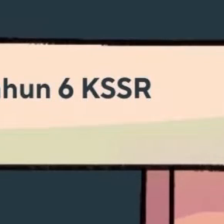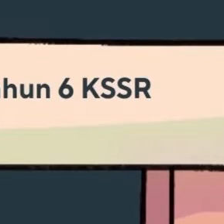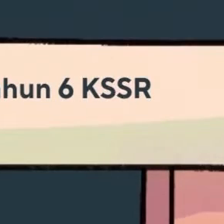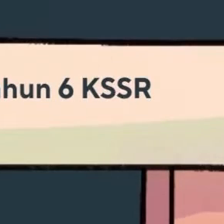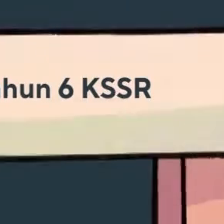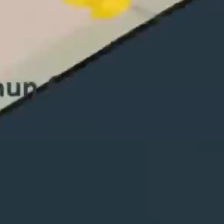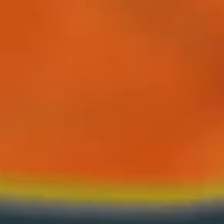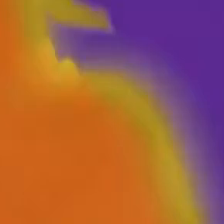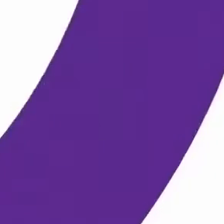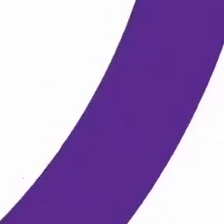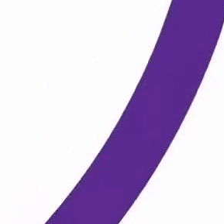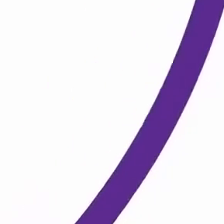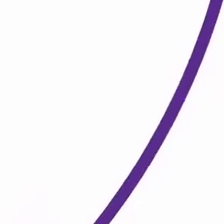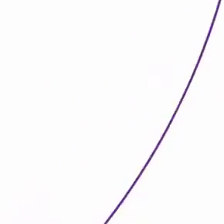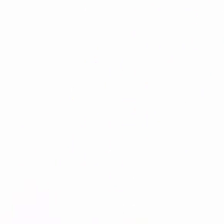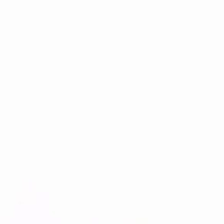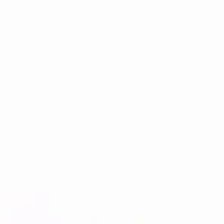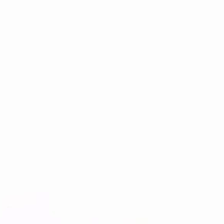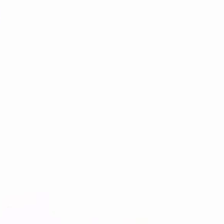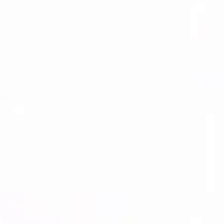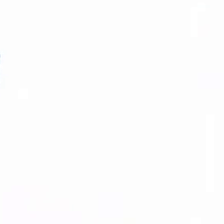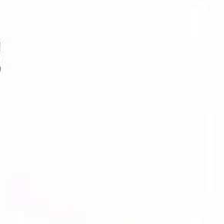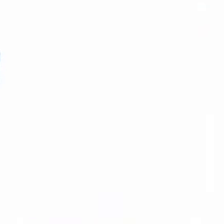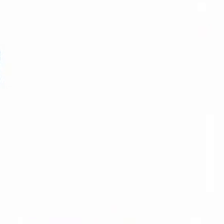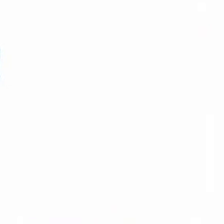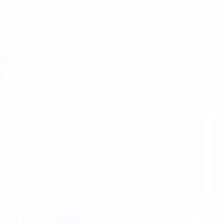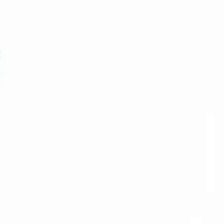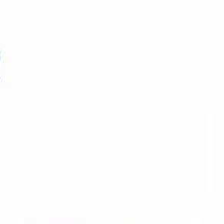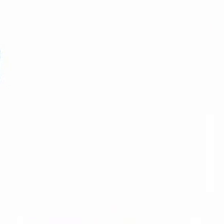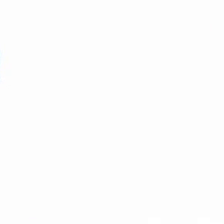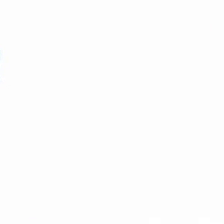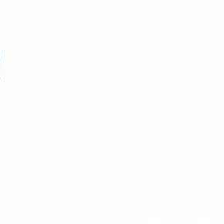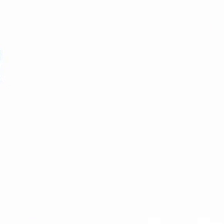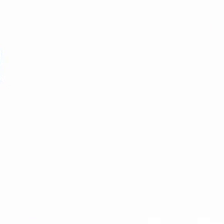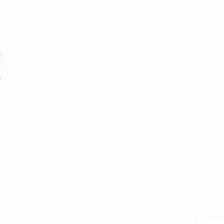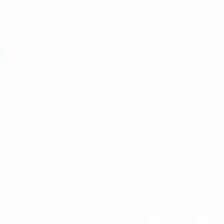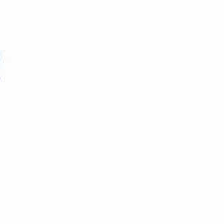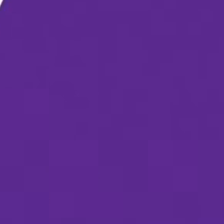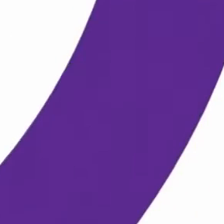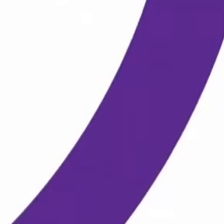Thank you.